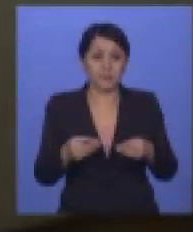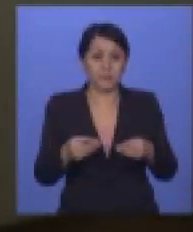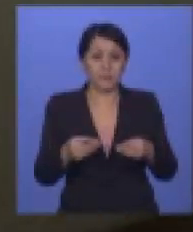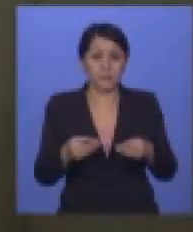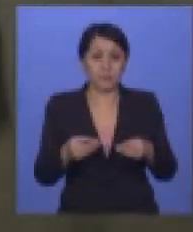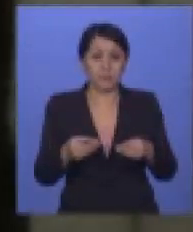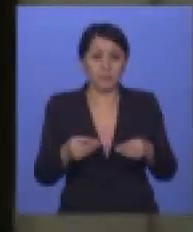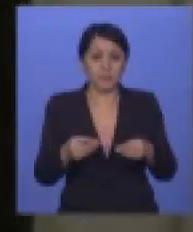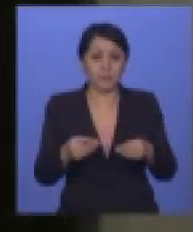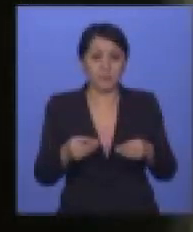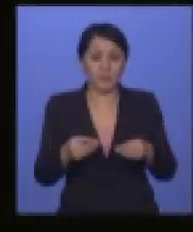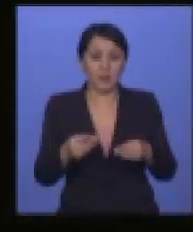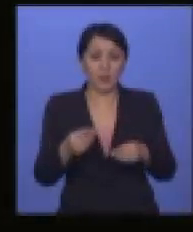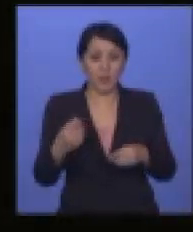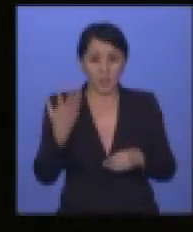Находится вещество